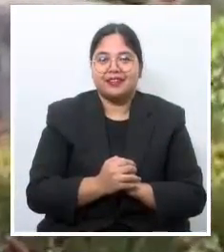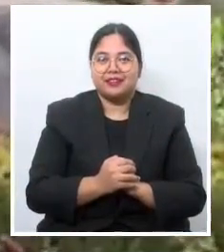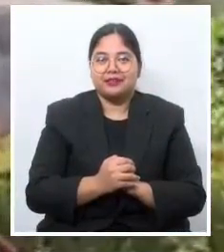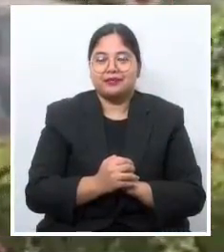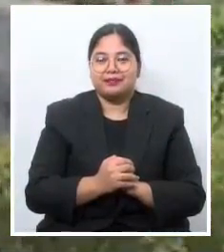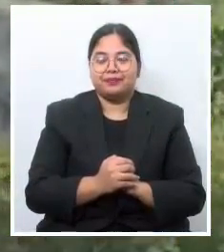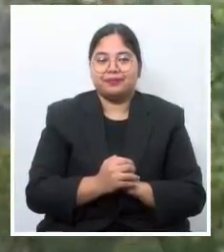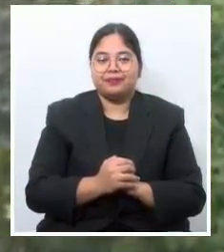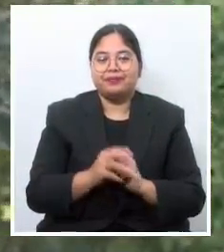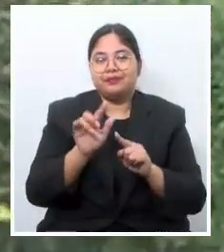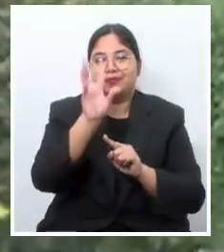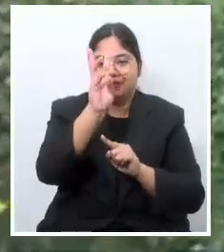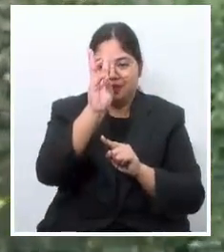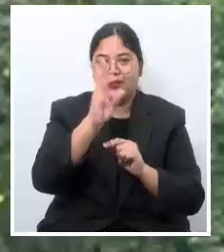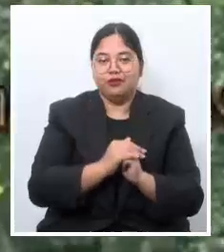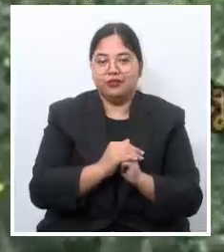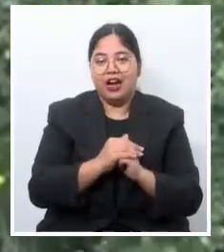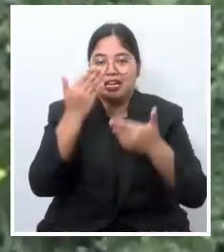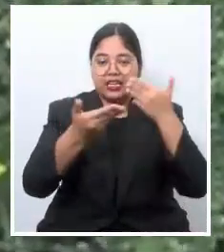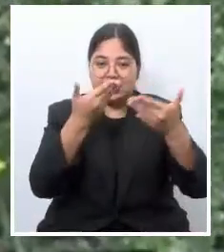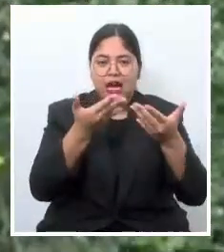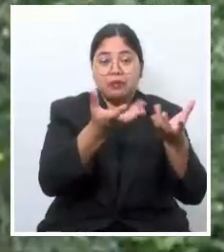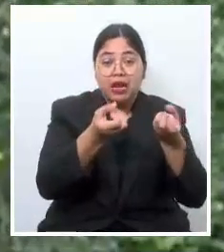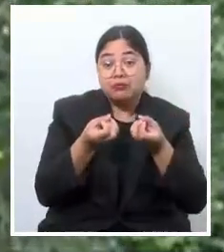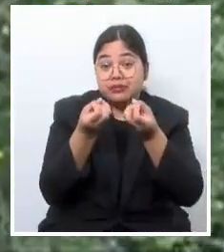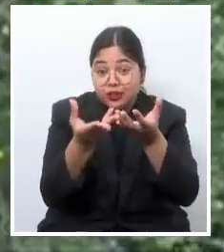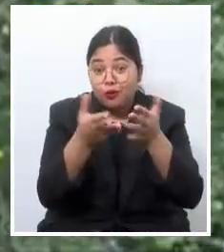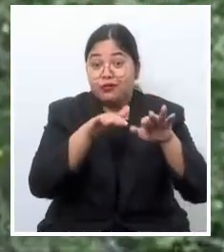เรียน 6กิจกรรมรับส่ง